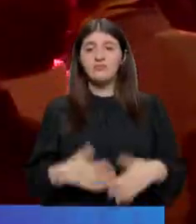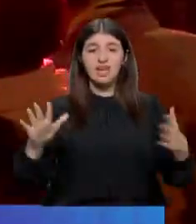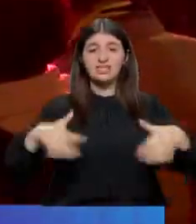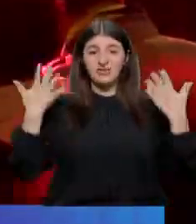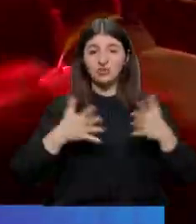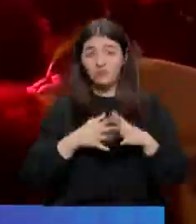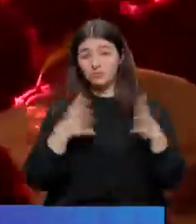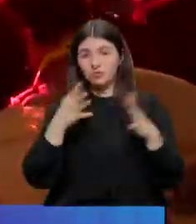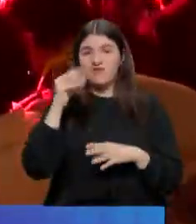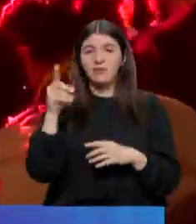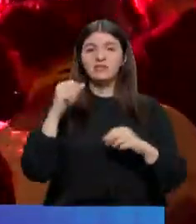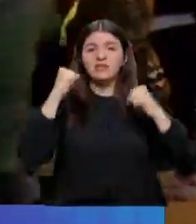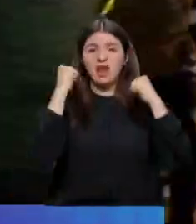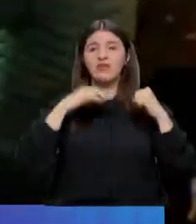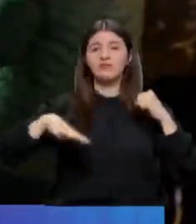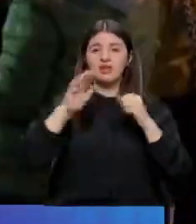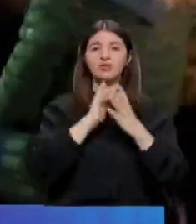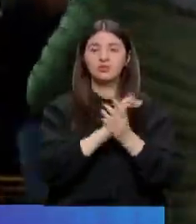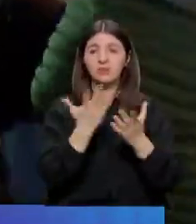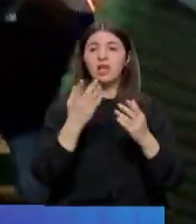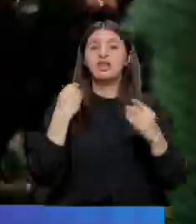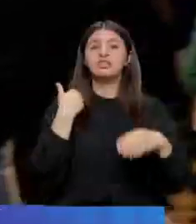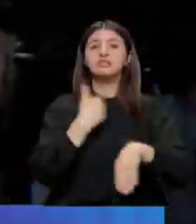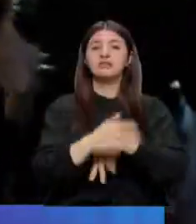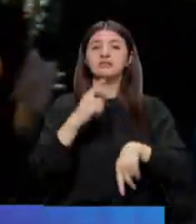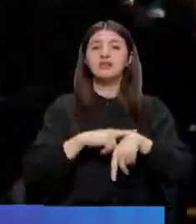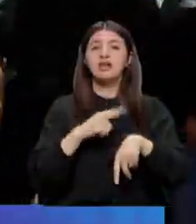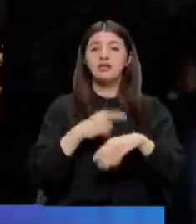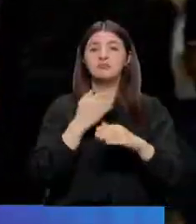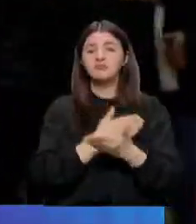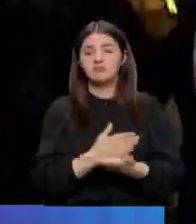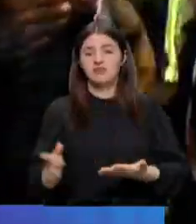Sevinç büyüktü. Fenerbahçeli taraftarların kutlamaları geç saatlere dek sürdü.